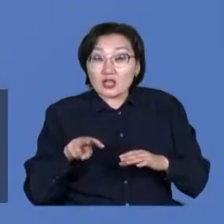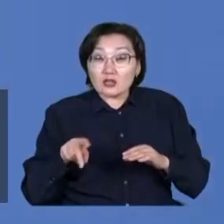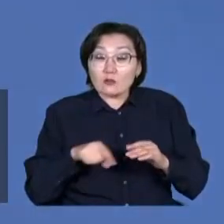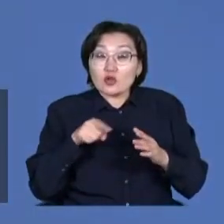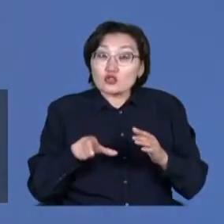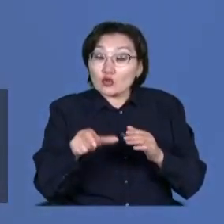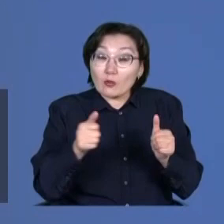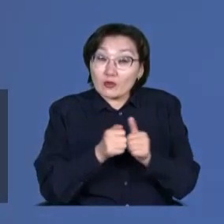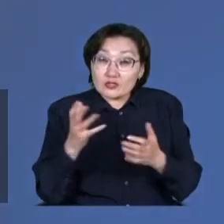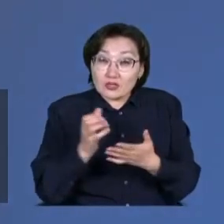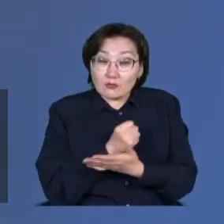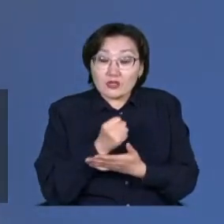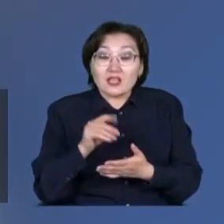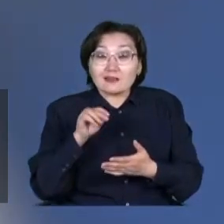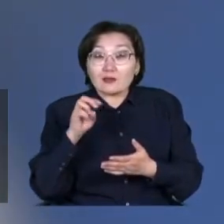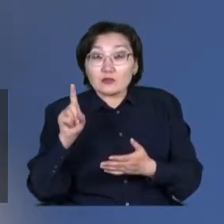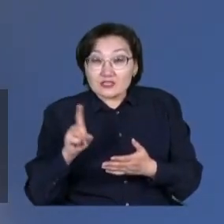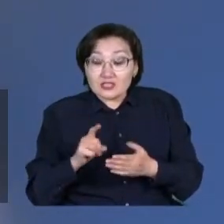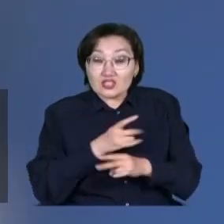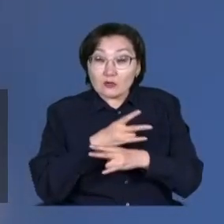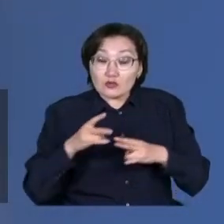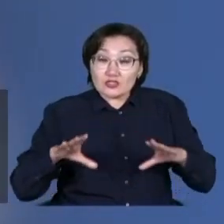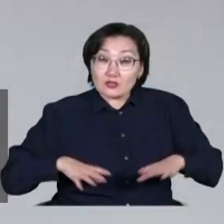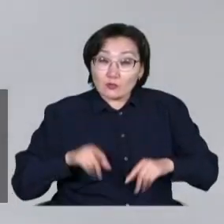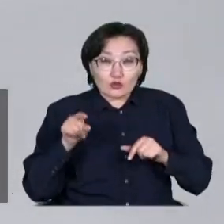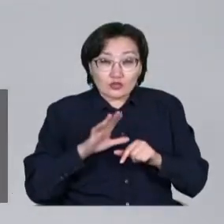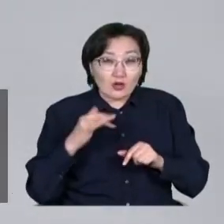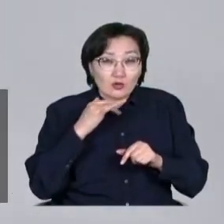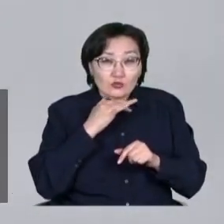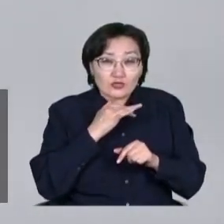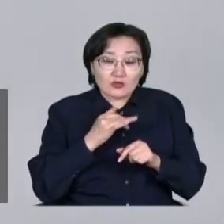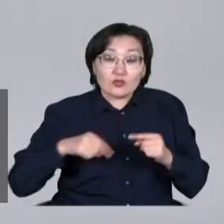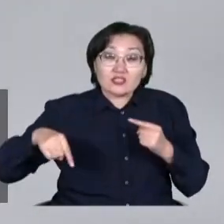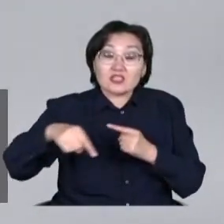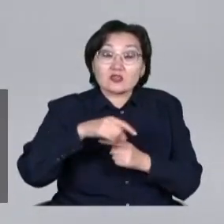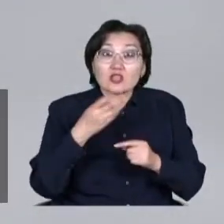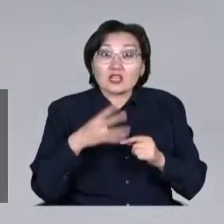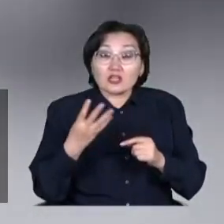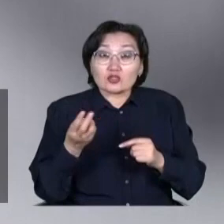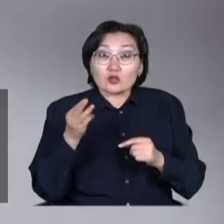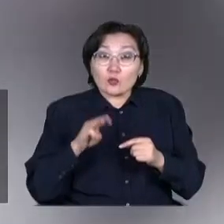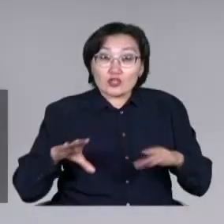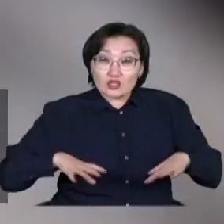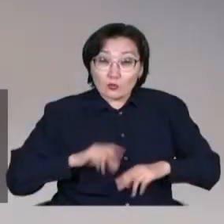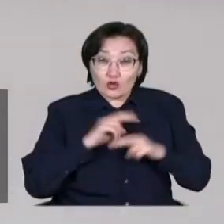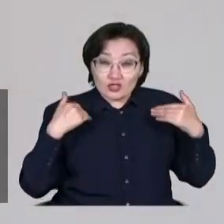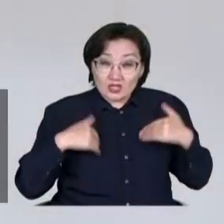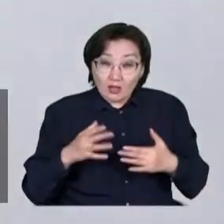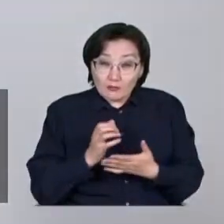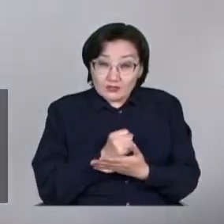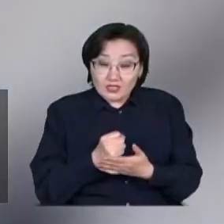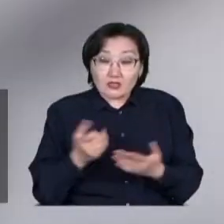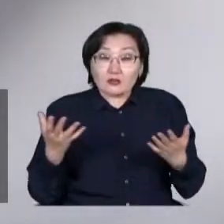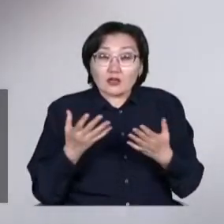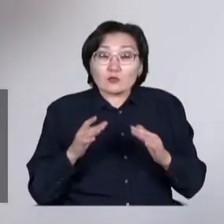бойынан табылған. Қымызы мен аты шыққан ауданда қырылған мал бұл ғана емес, көп ұзамай төңіректен тағы 44 бас малдың өлексесі табылды. Ал